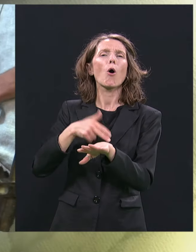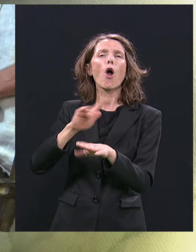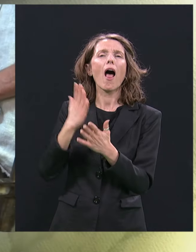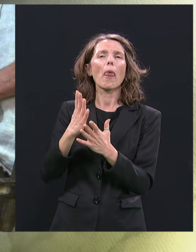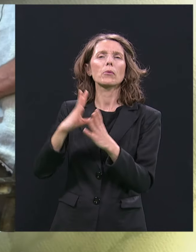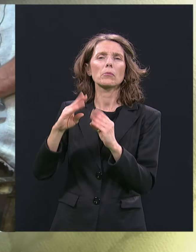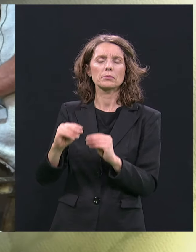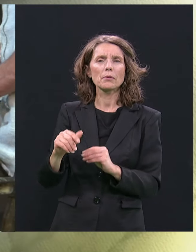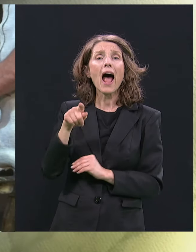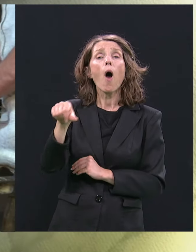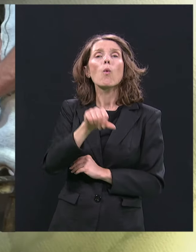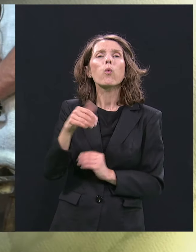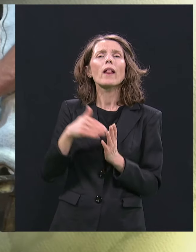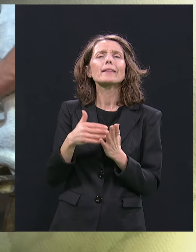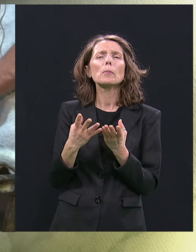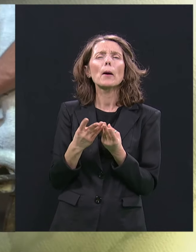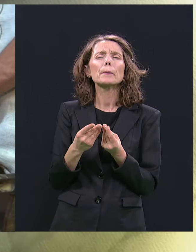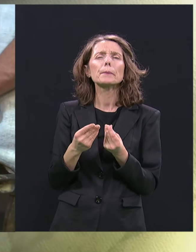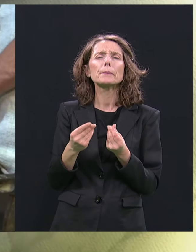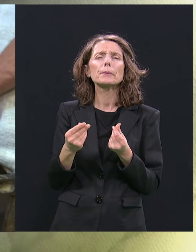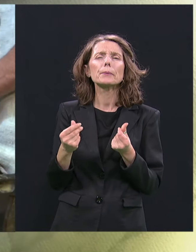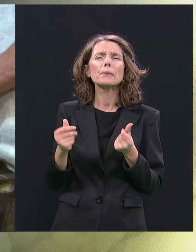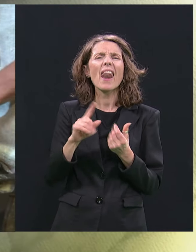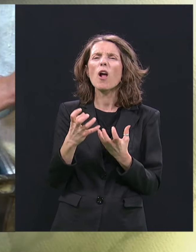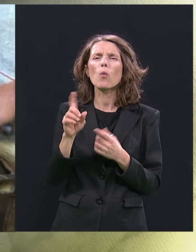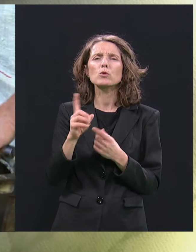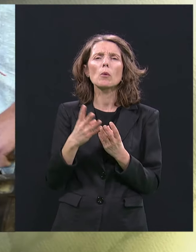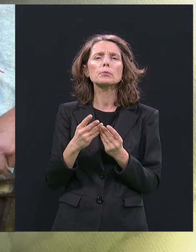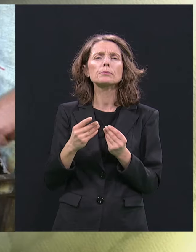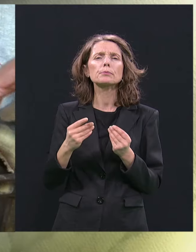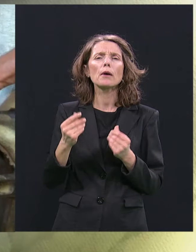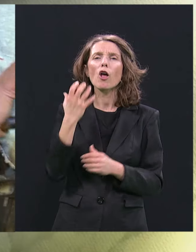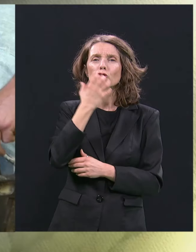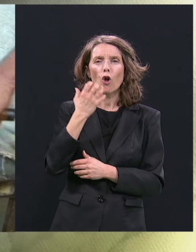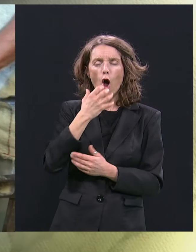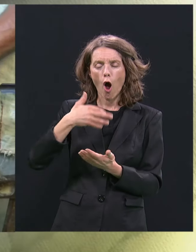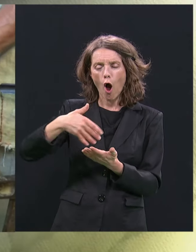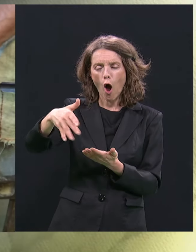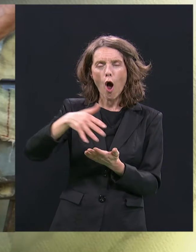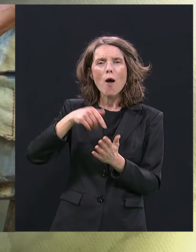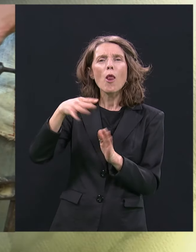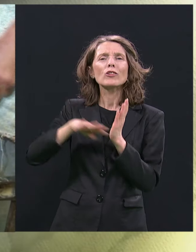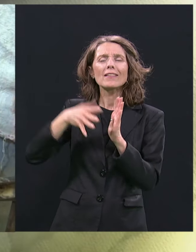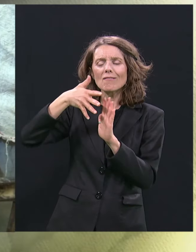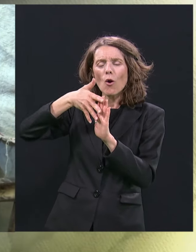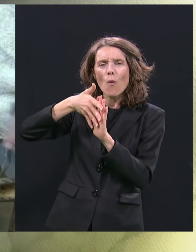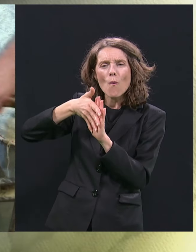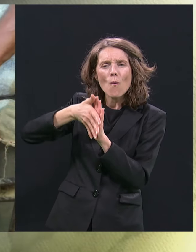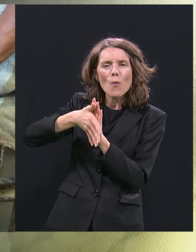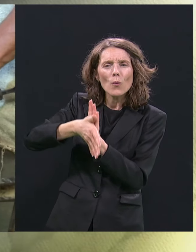To ređe ulje toplo, da uđe u pore posle kada ga obradimo,